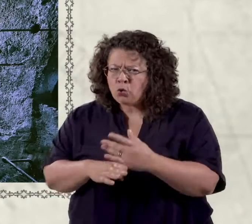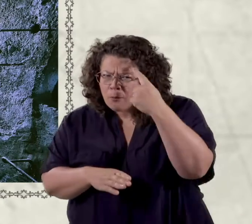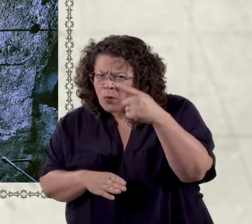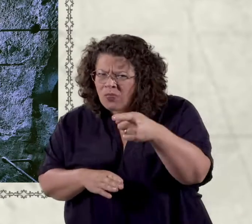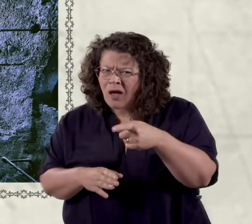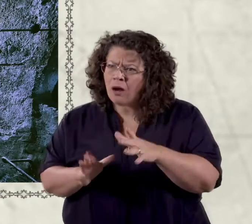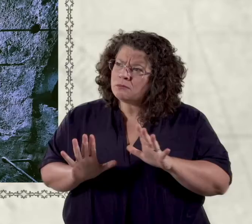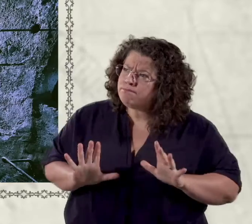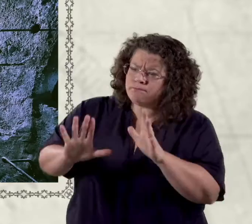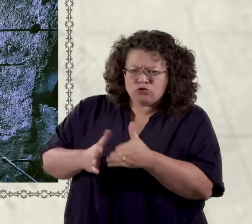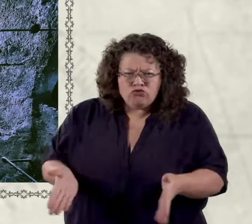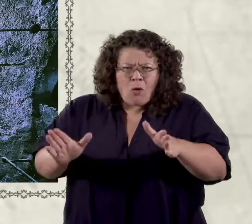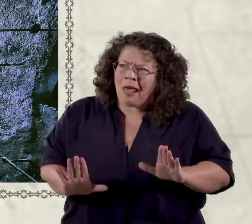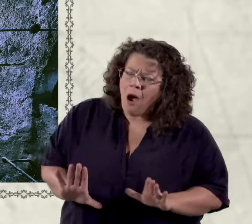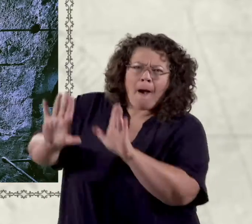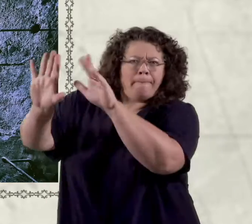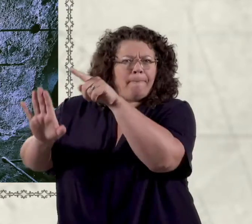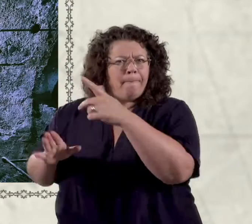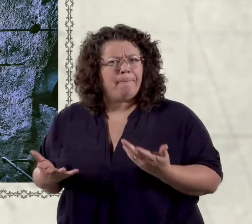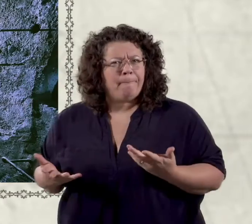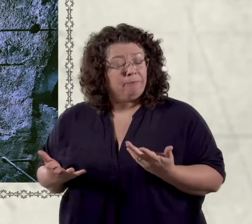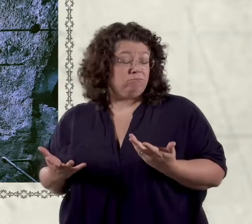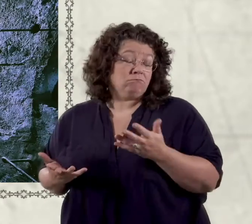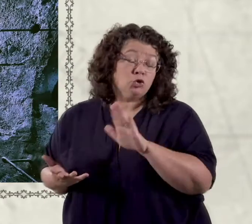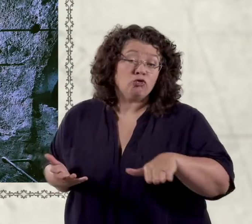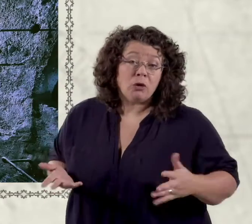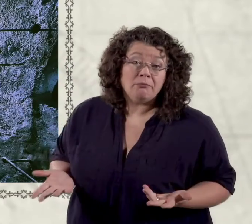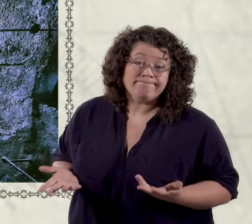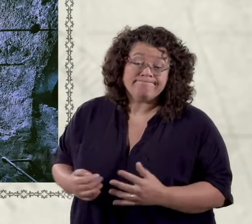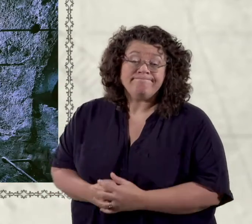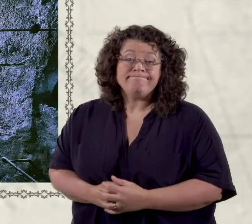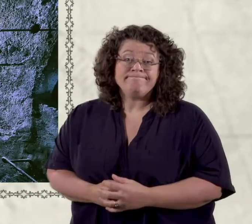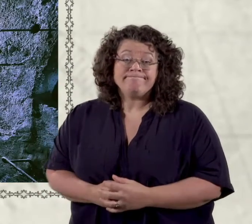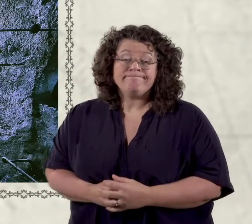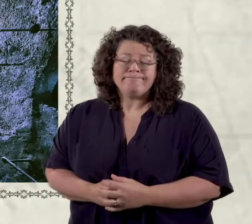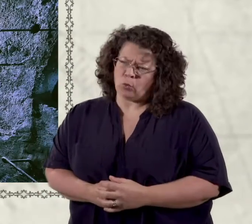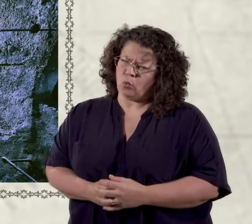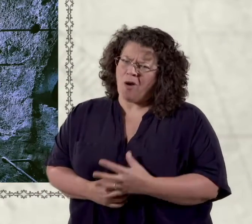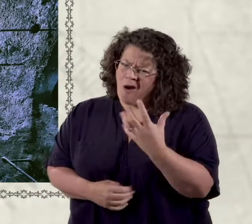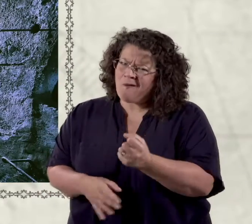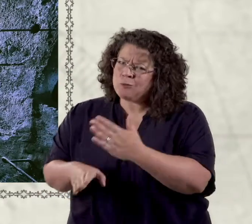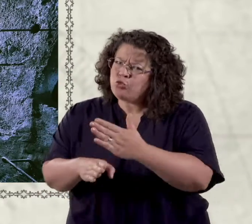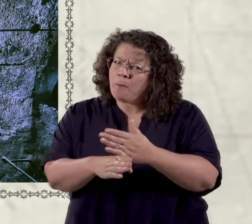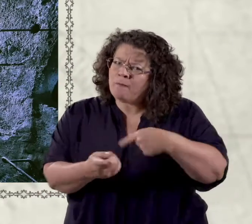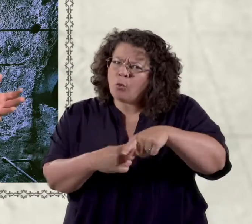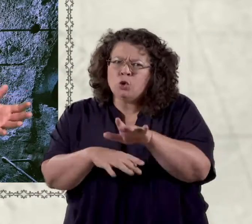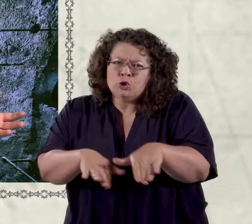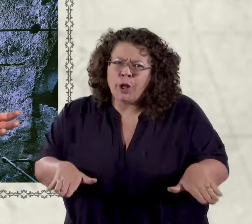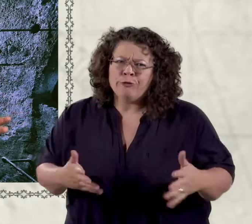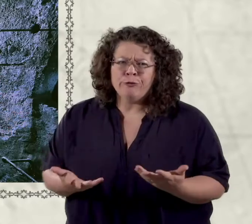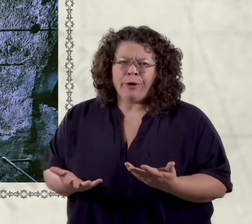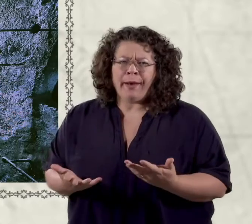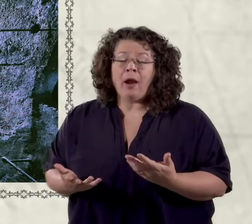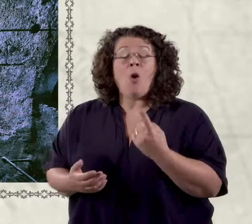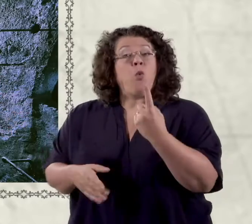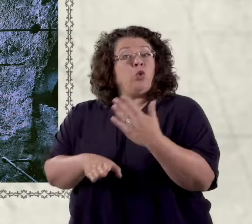troliau enfawr yma? Wel, y plant, wrth gwrs. Roedd yna lot o swyddi i blant. Un oedd i agor a cael y